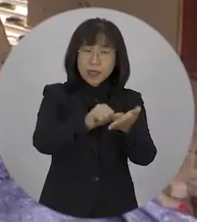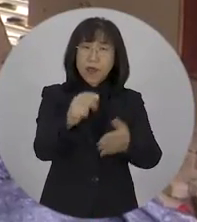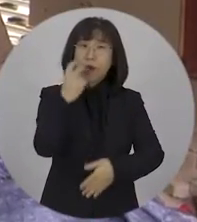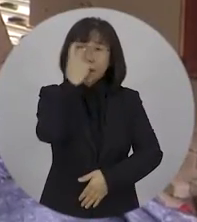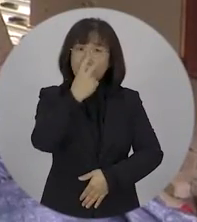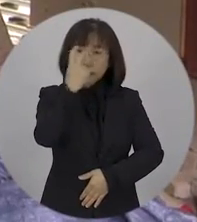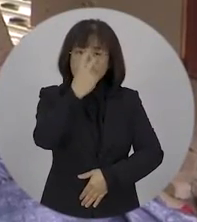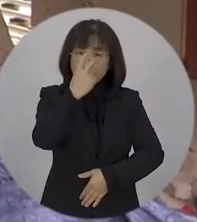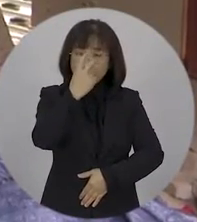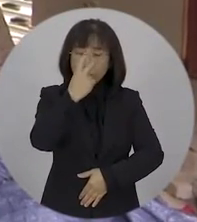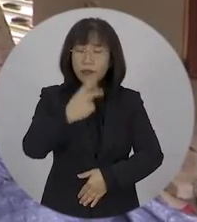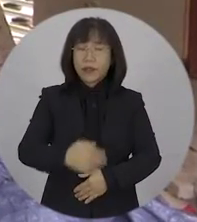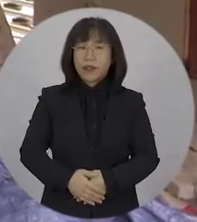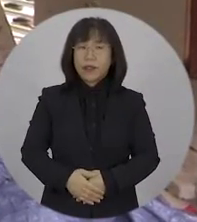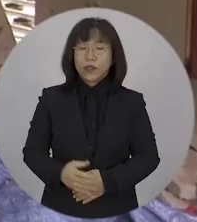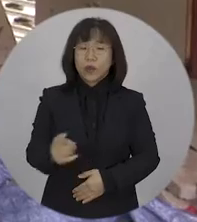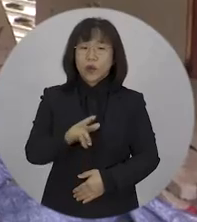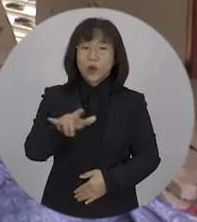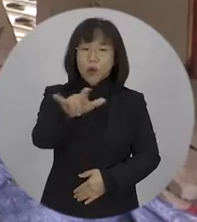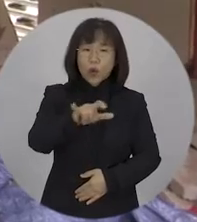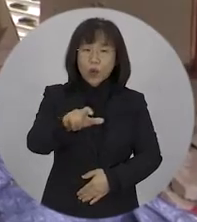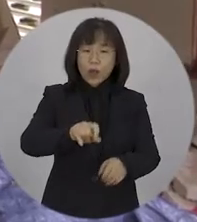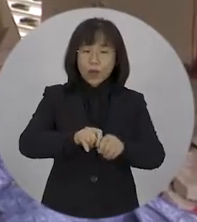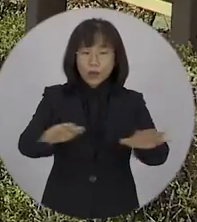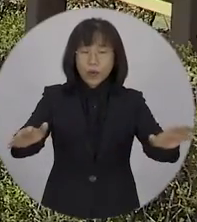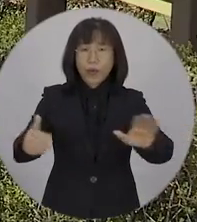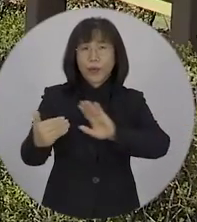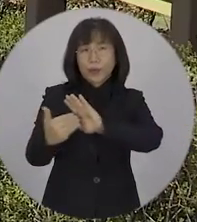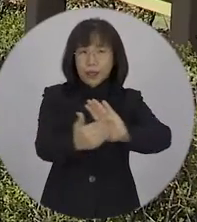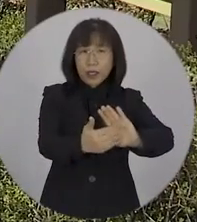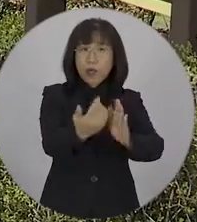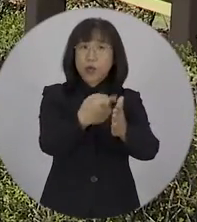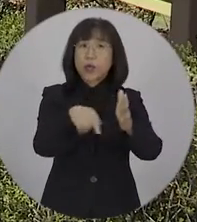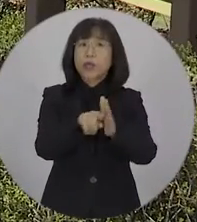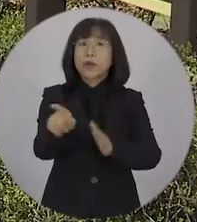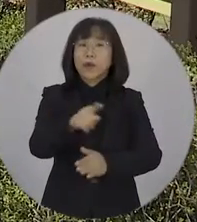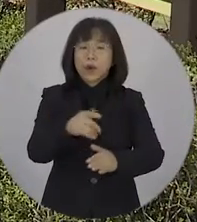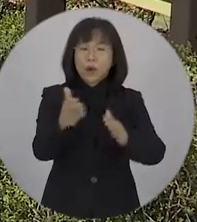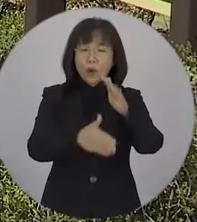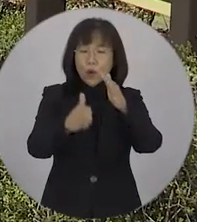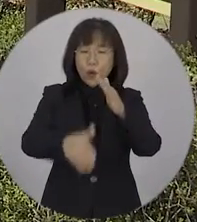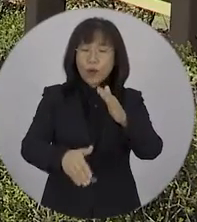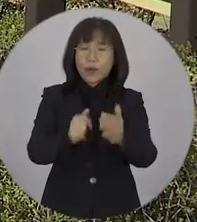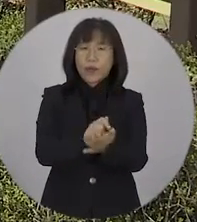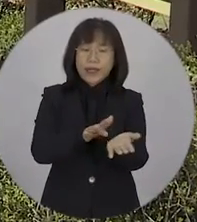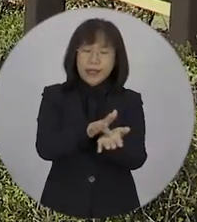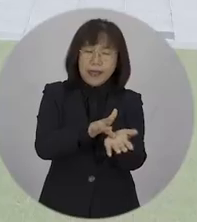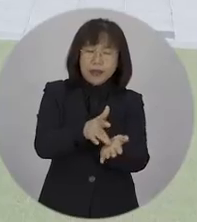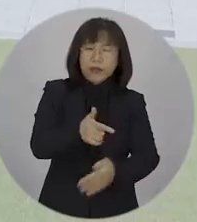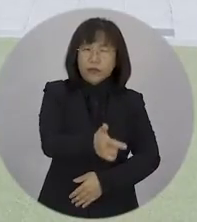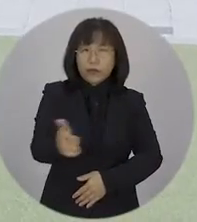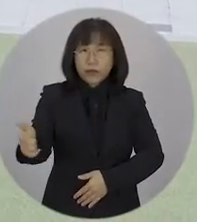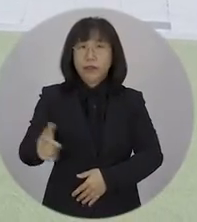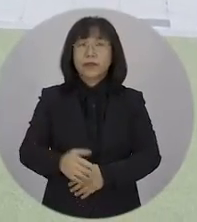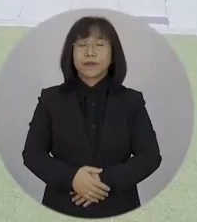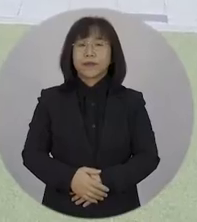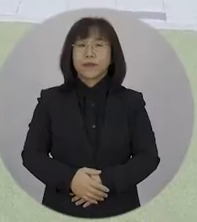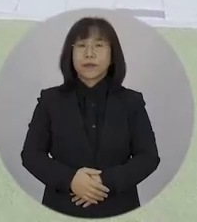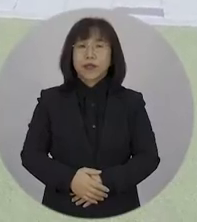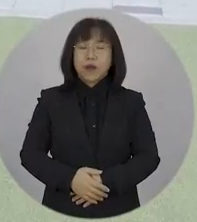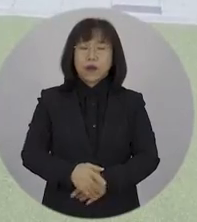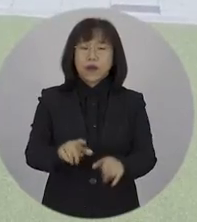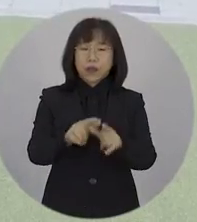점검도 실시합니다 특히 설 연휴 코로 날 9 가 확산되는 것을 대비해 공원내 소독 등 방역을 수시로